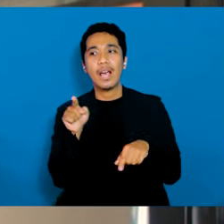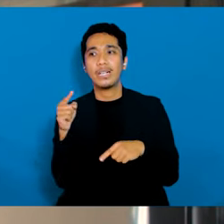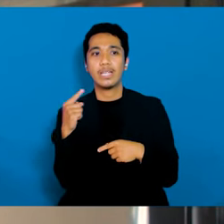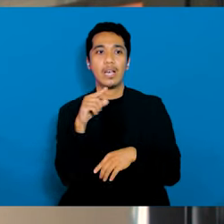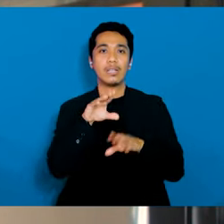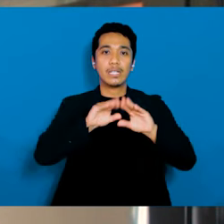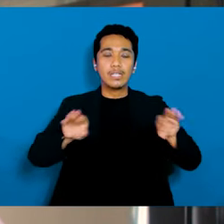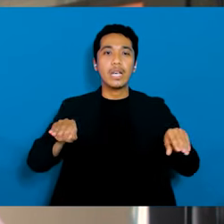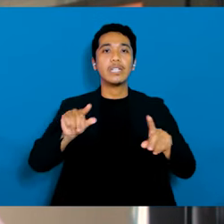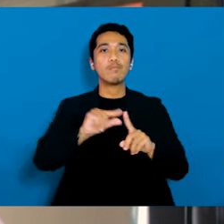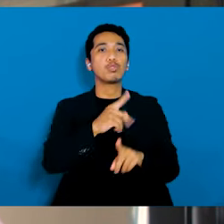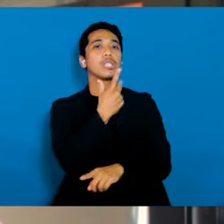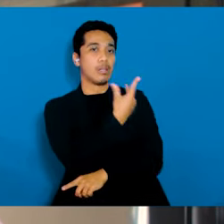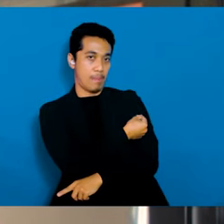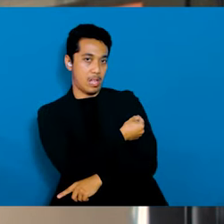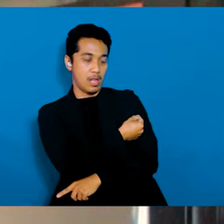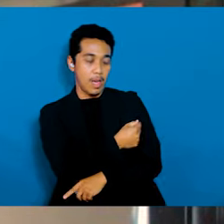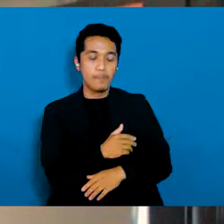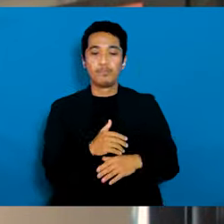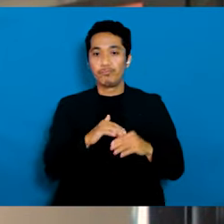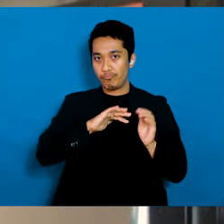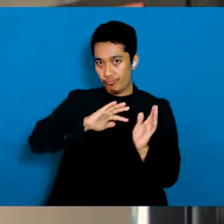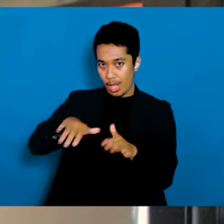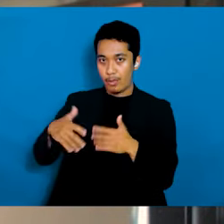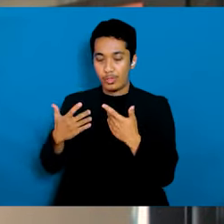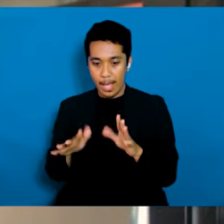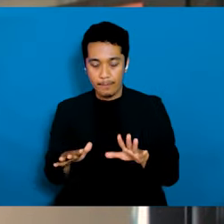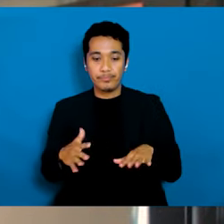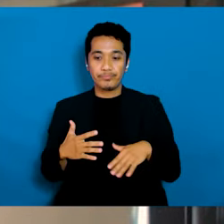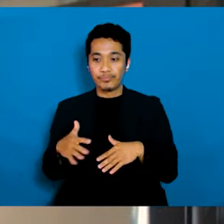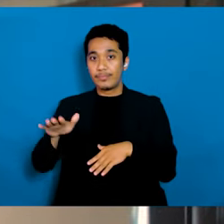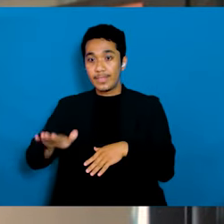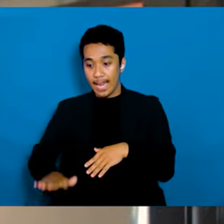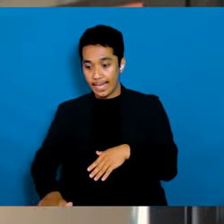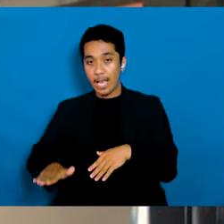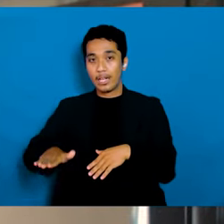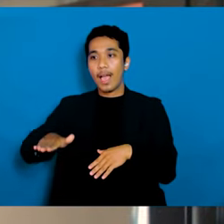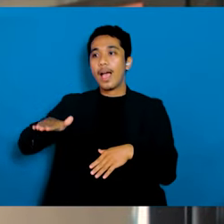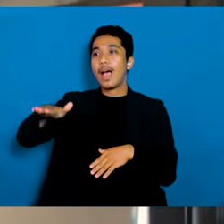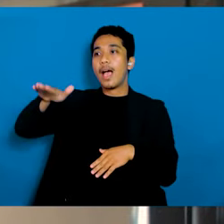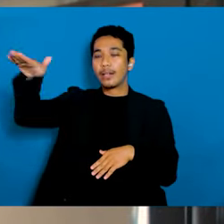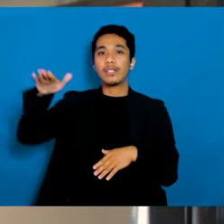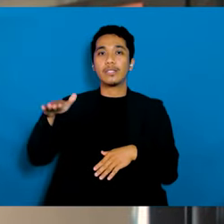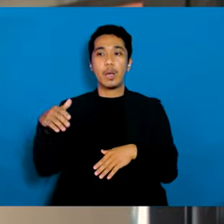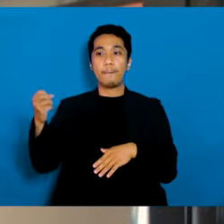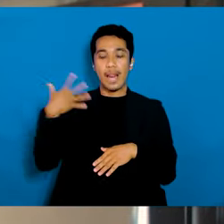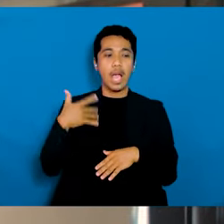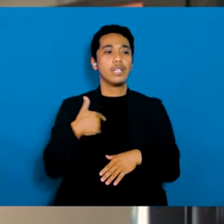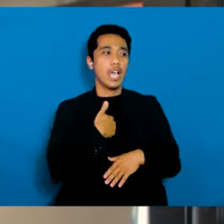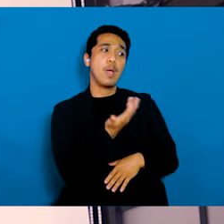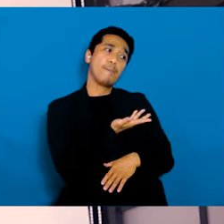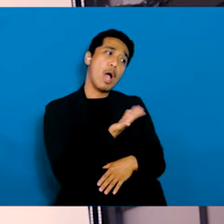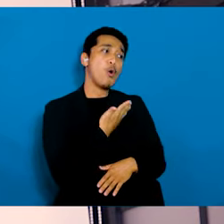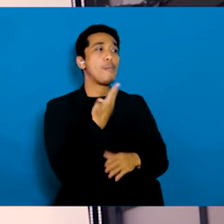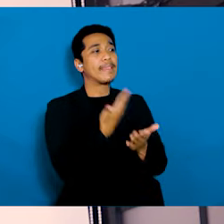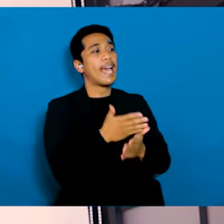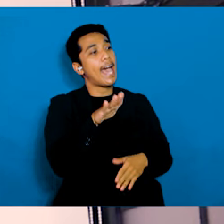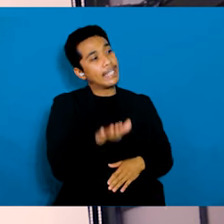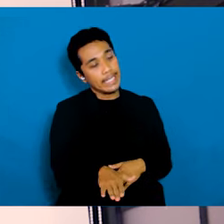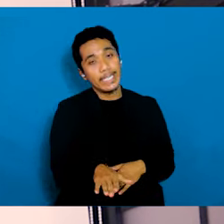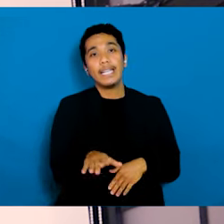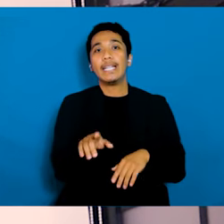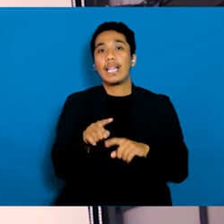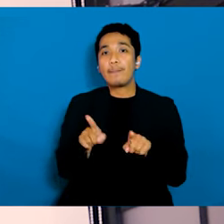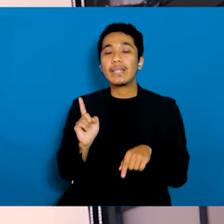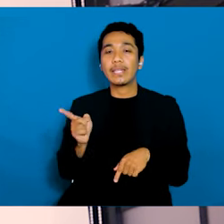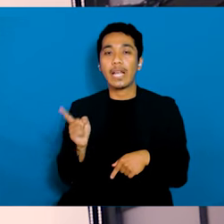Padahal dia bekerja di puskesmas. Nah, kemudian satu ketika ini anak kepingin adik, minta adik sama mamahnya. Mama, saya minta